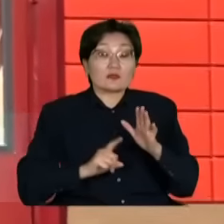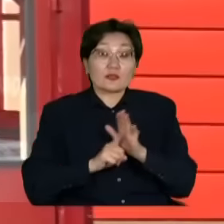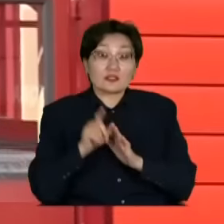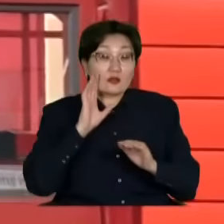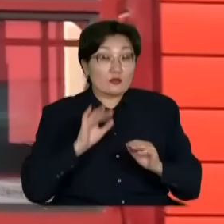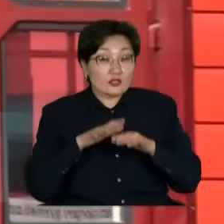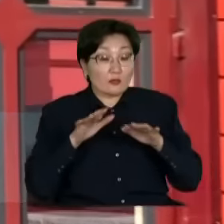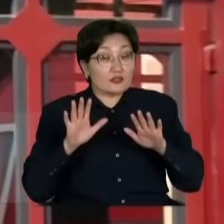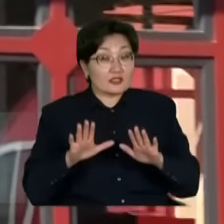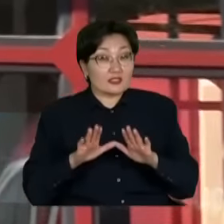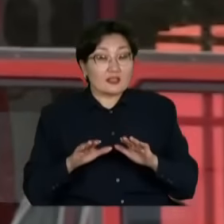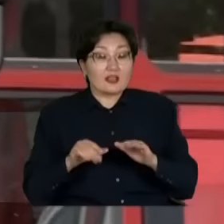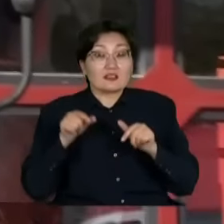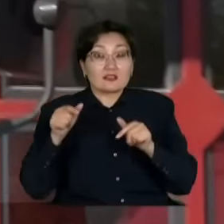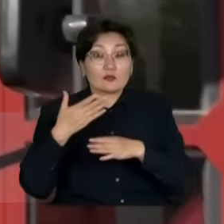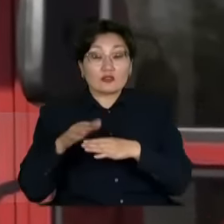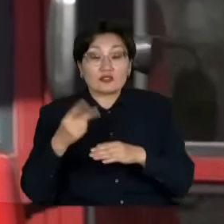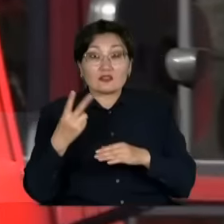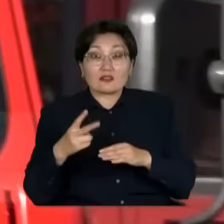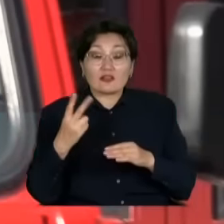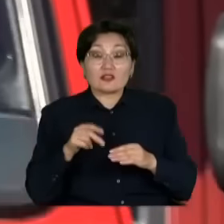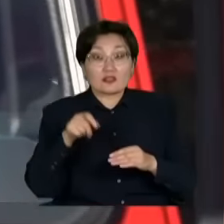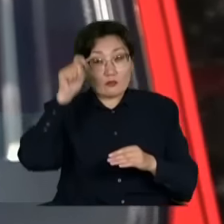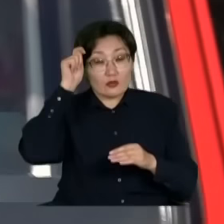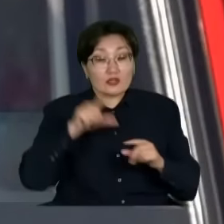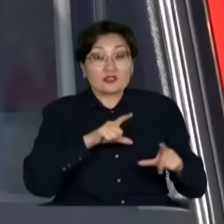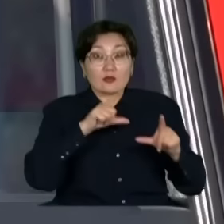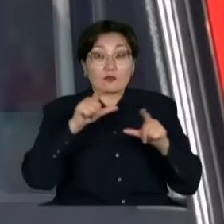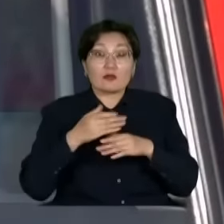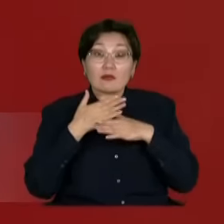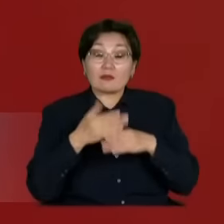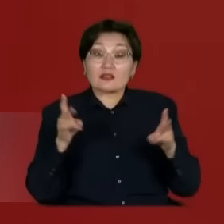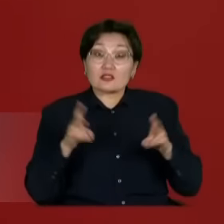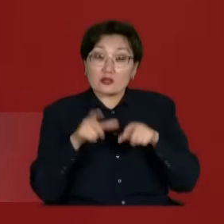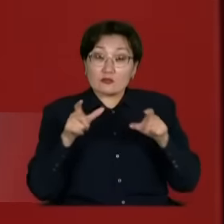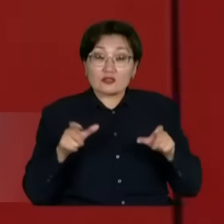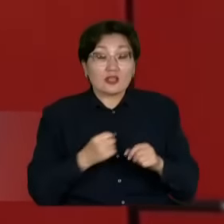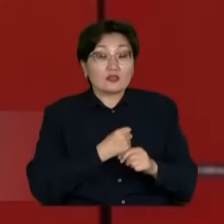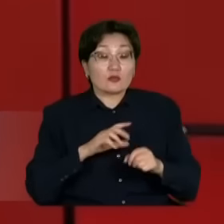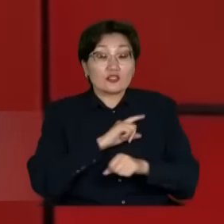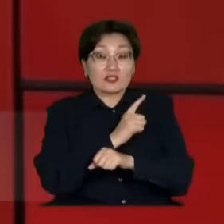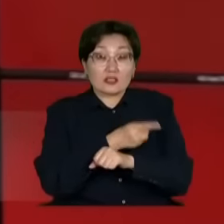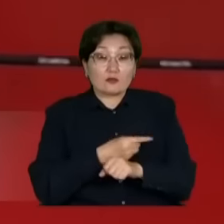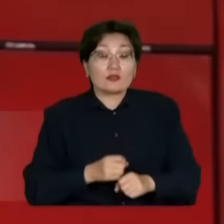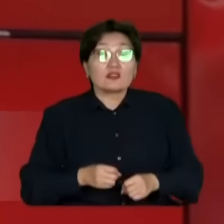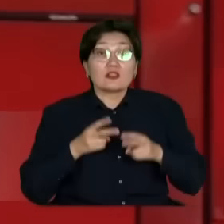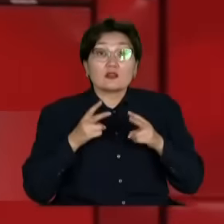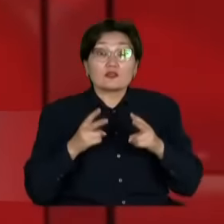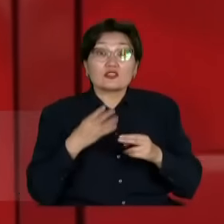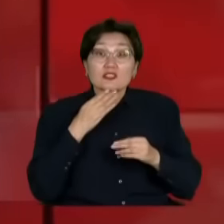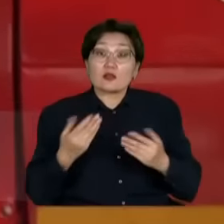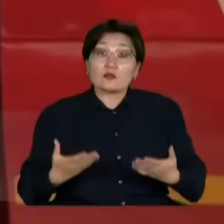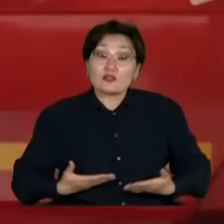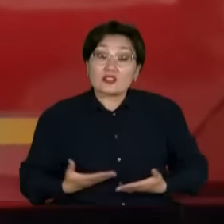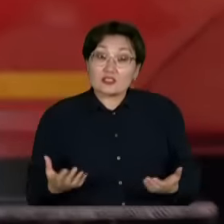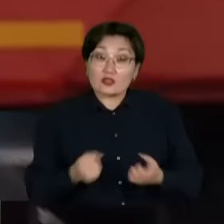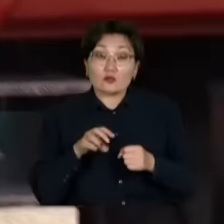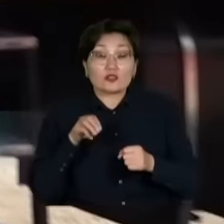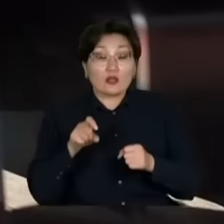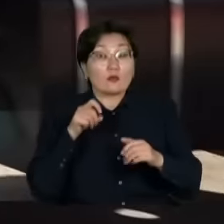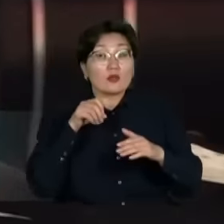паводки только с этой части 22 парня отправились помогать пострадавшим не жалея силы рискуя собственной жизнью они спасали тех кто